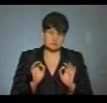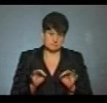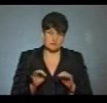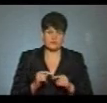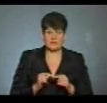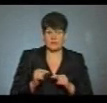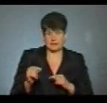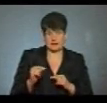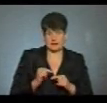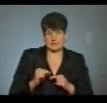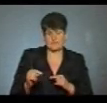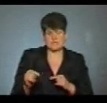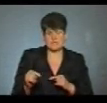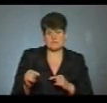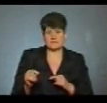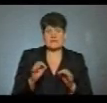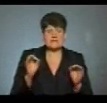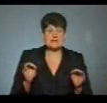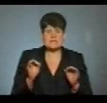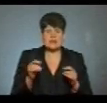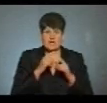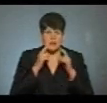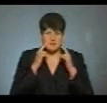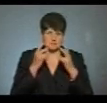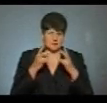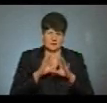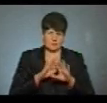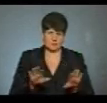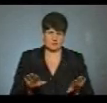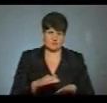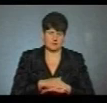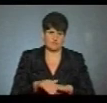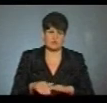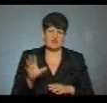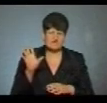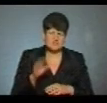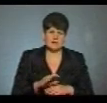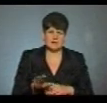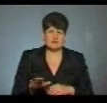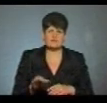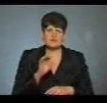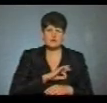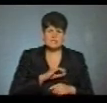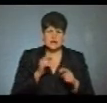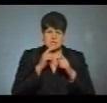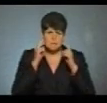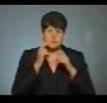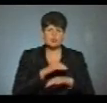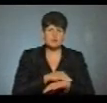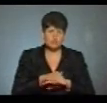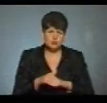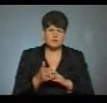такій відстані ніяка маска не потрібна на вулиці. І взагалі, розумієте, використання масок на вулиці